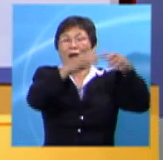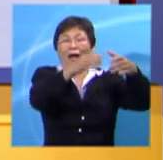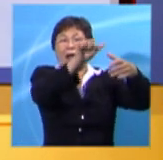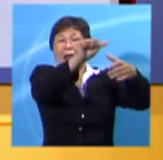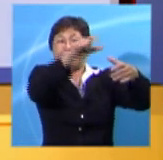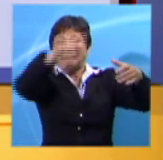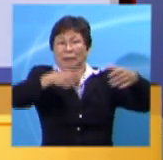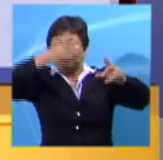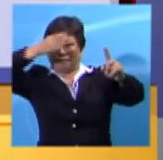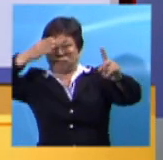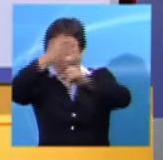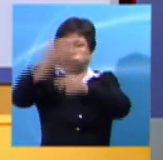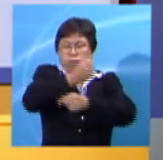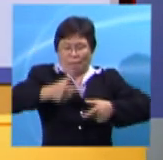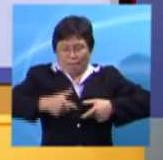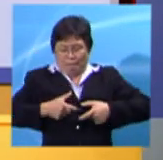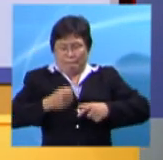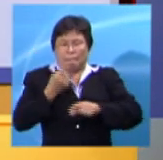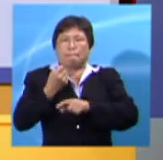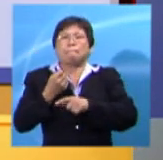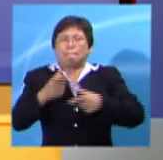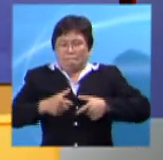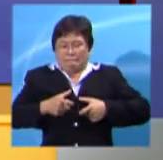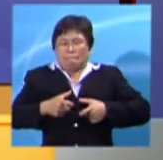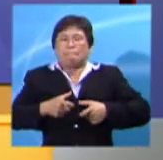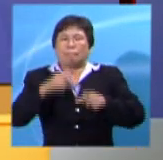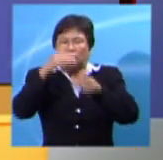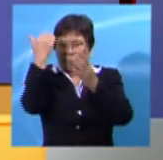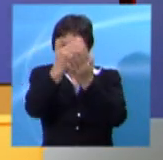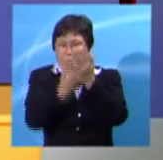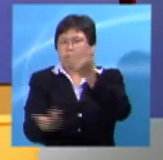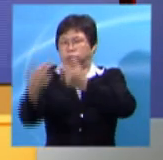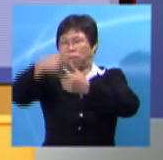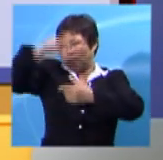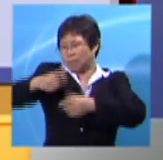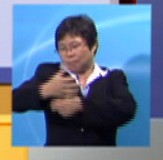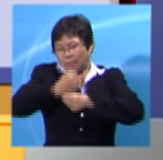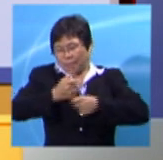mepati sasaran iaitu meraih pingat dalam acara yang